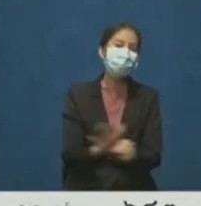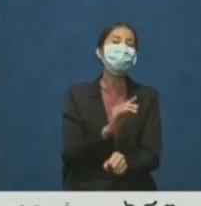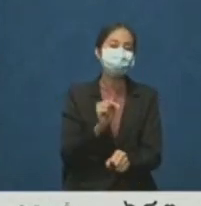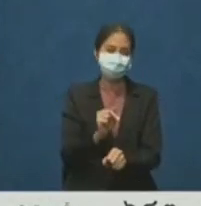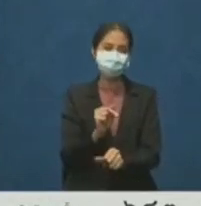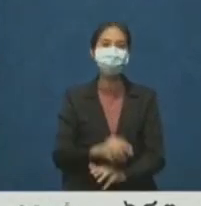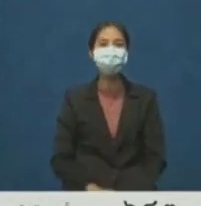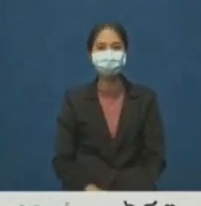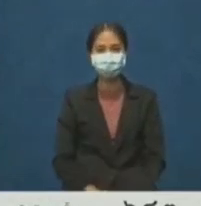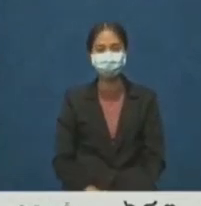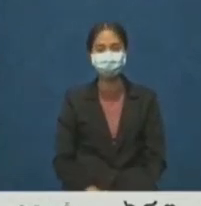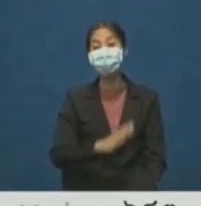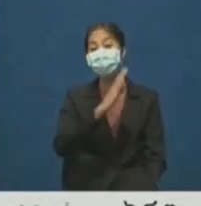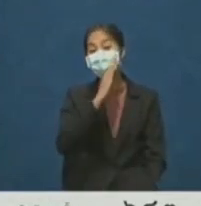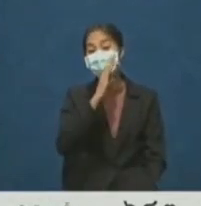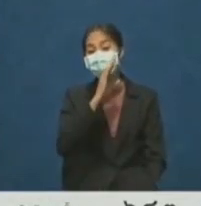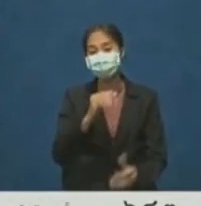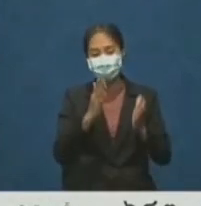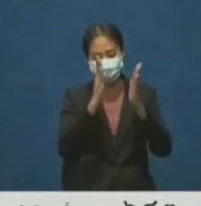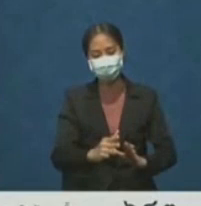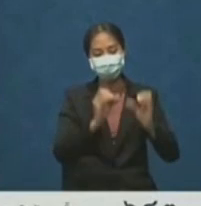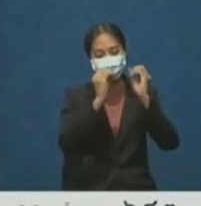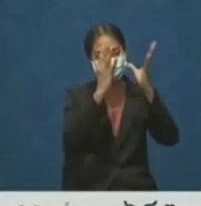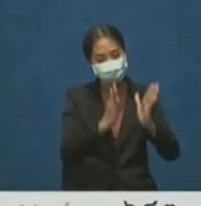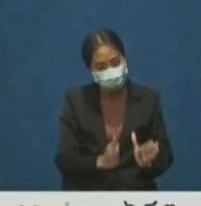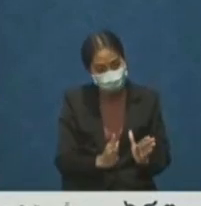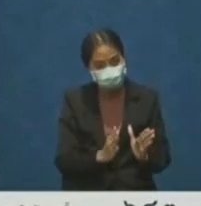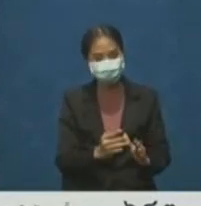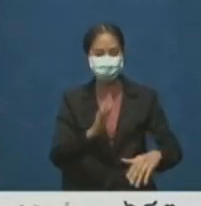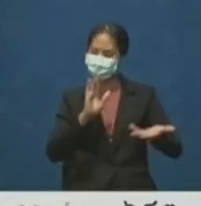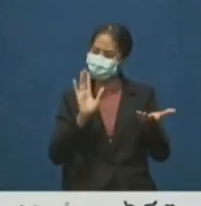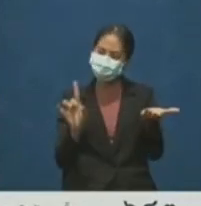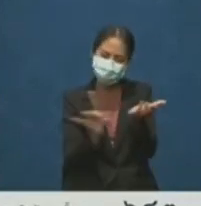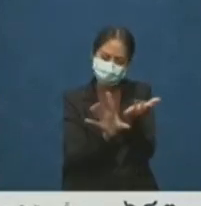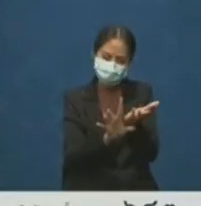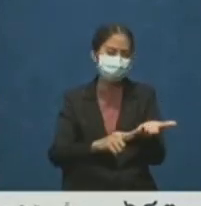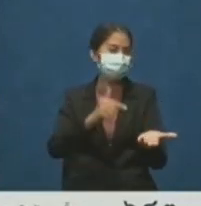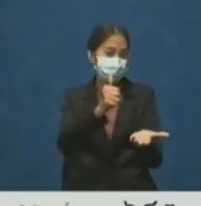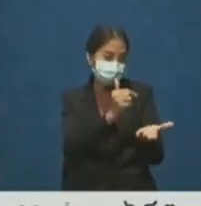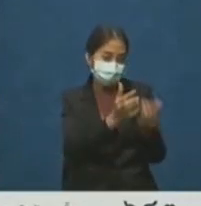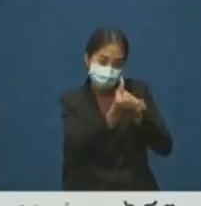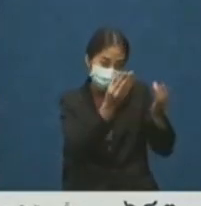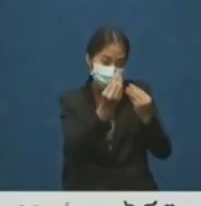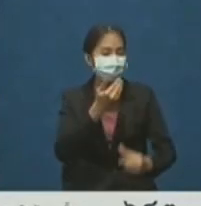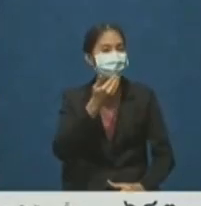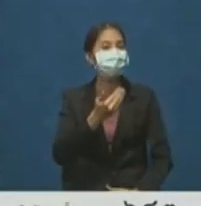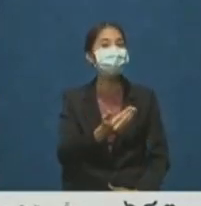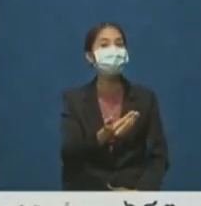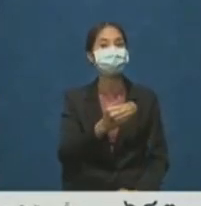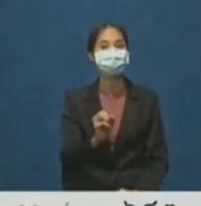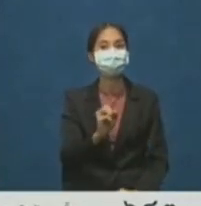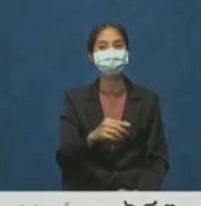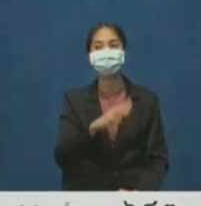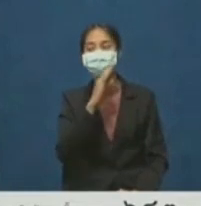ครับฉะนั้นเมื่อบุคลากรทางการศึกษาที่มีคุณภาพรู้เท่าทันเรียนรู้อยู่ตลอดเวล